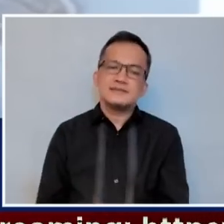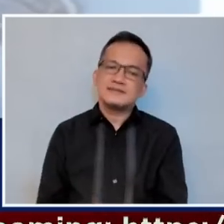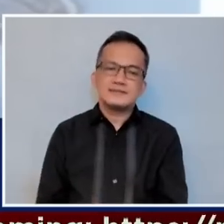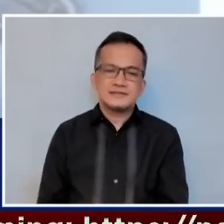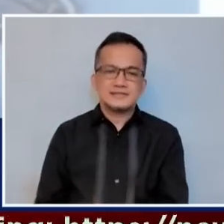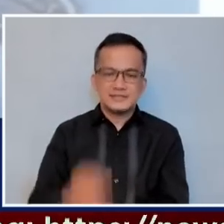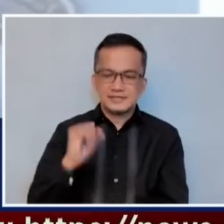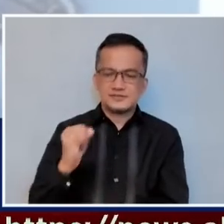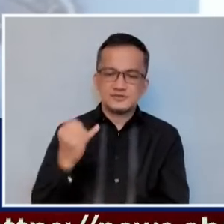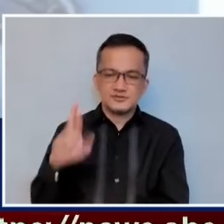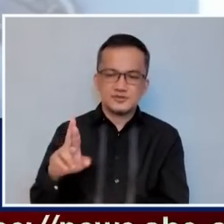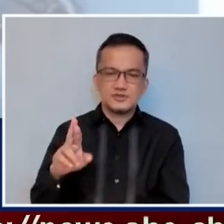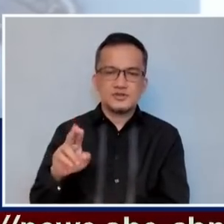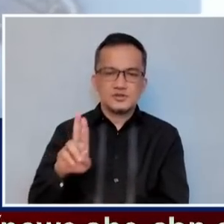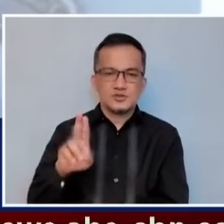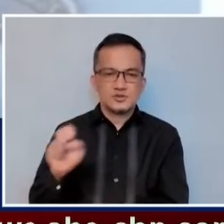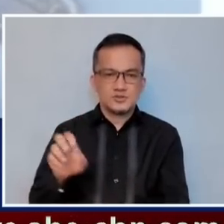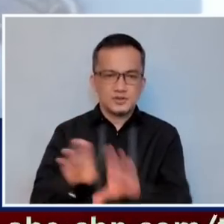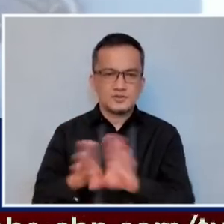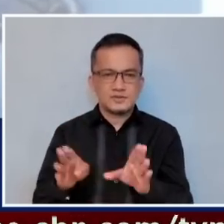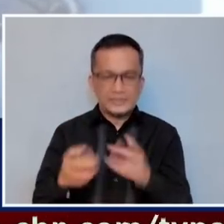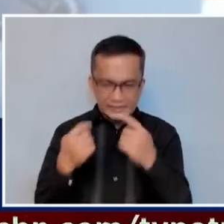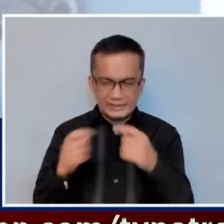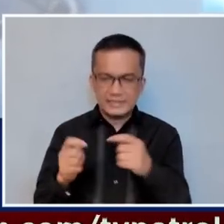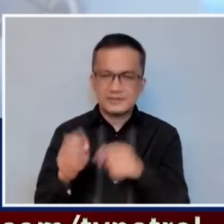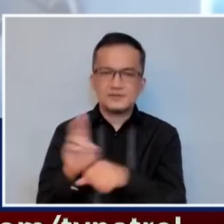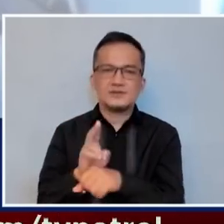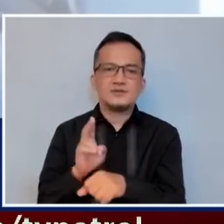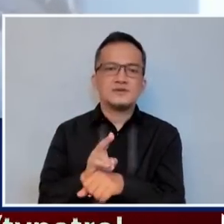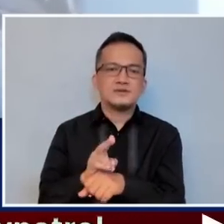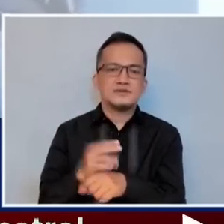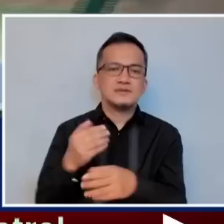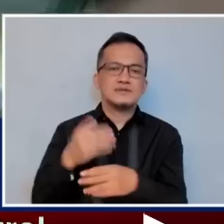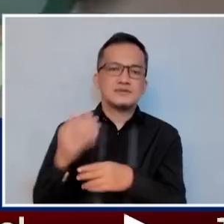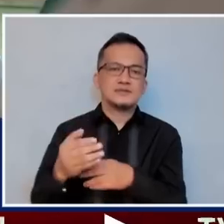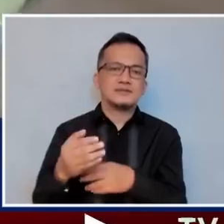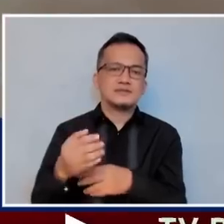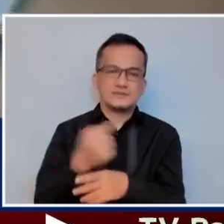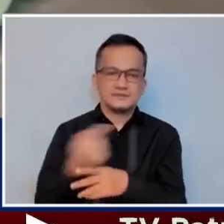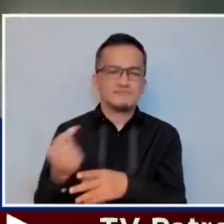junior U.S. Open, so I'm trying to apply that in my next couple of weeks.